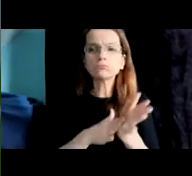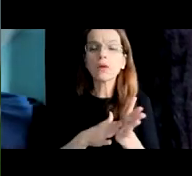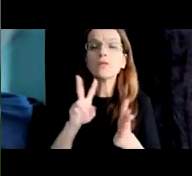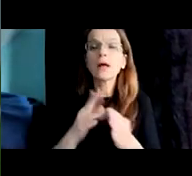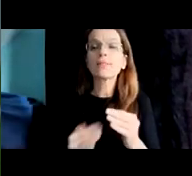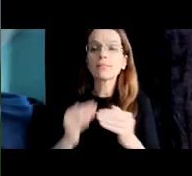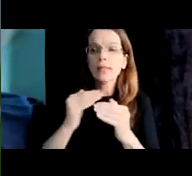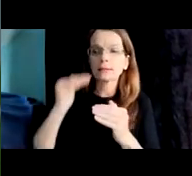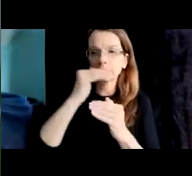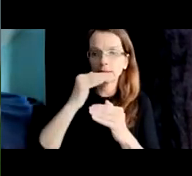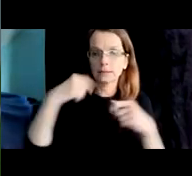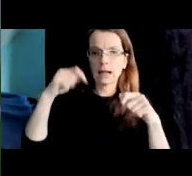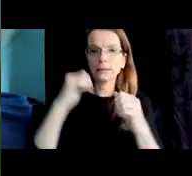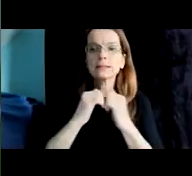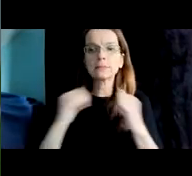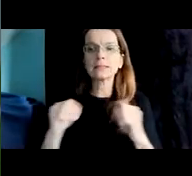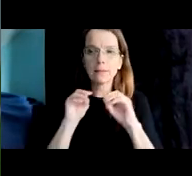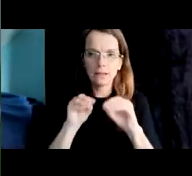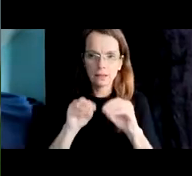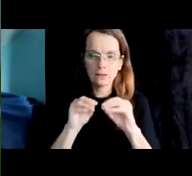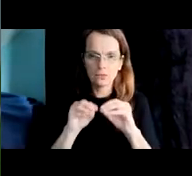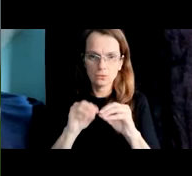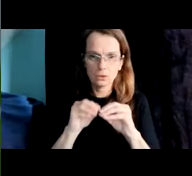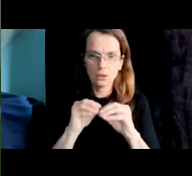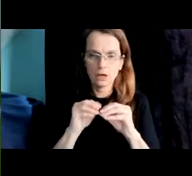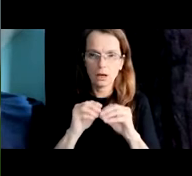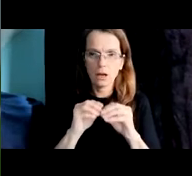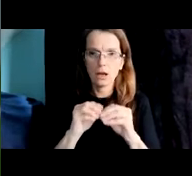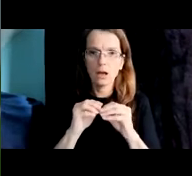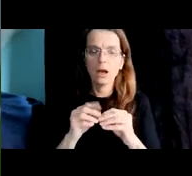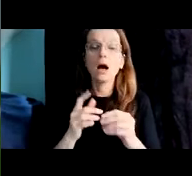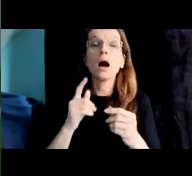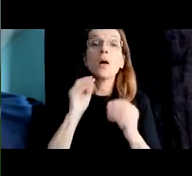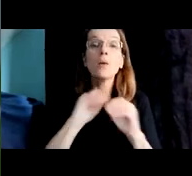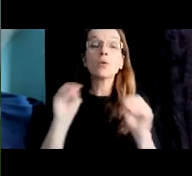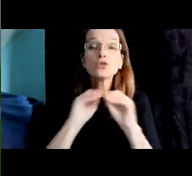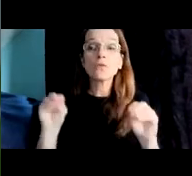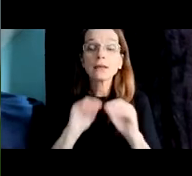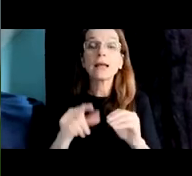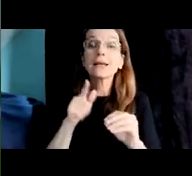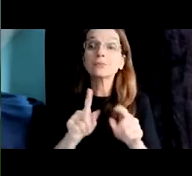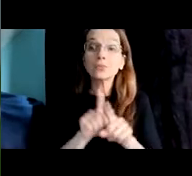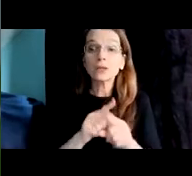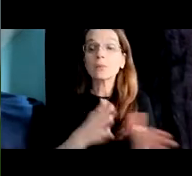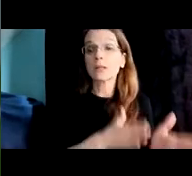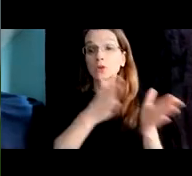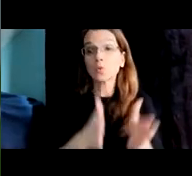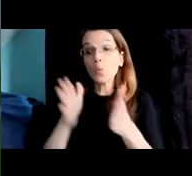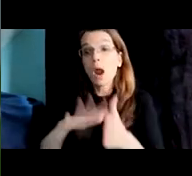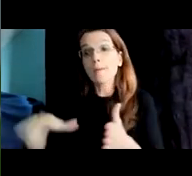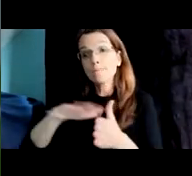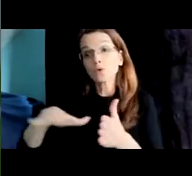nadgradnji specialno-pedagoškega poučevanja in se je nadalje razvijala tudi na druga področja izobraževanja in